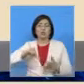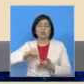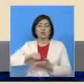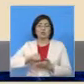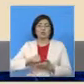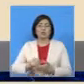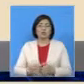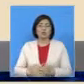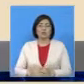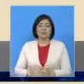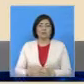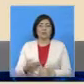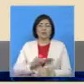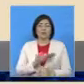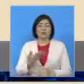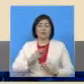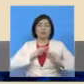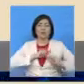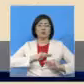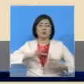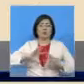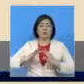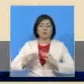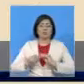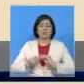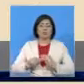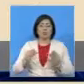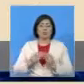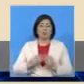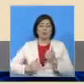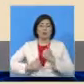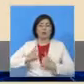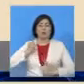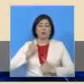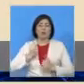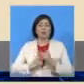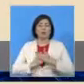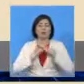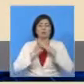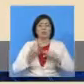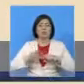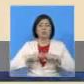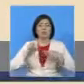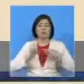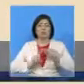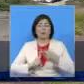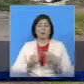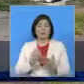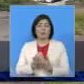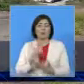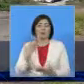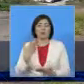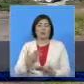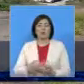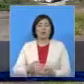келесіздер. Сіздердің жұмыстарыңыздың нәтижесі де қоғамдағы абырой беделдеріңіз де осыған байланысты бағаланады.